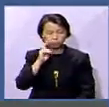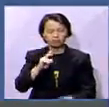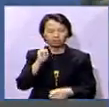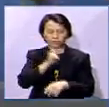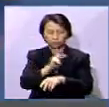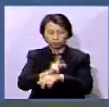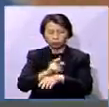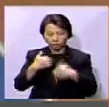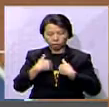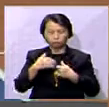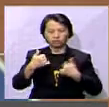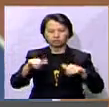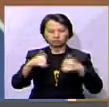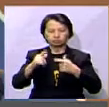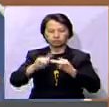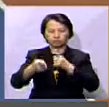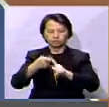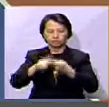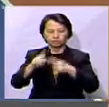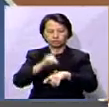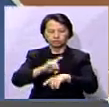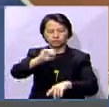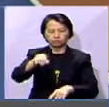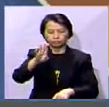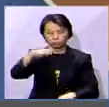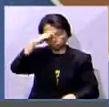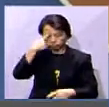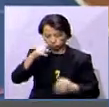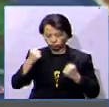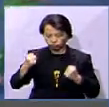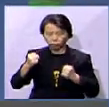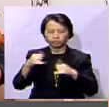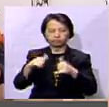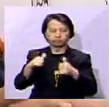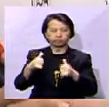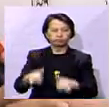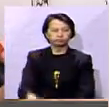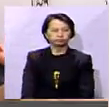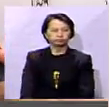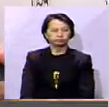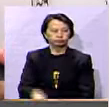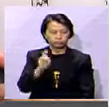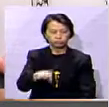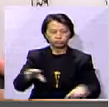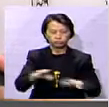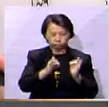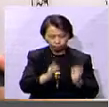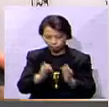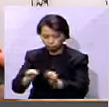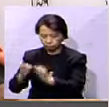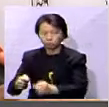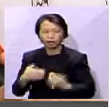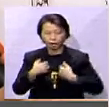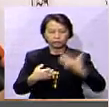turut mengadakan beberapa lagi aksi persahabatan di Johor Bahru bagi memantapkan permainan. Kita kena buat fasa, so kita ada 5 fasa.